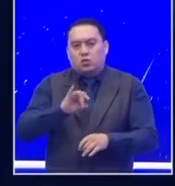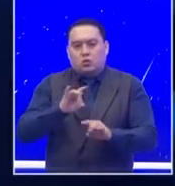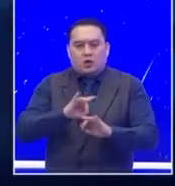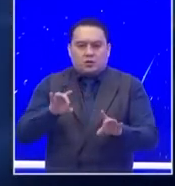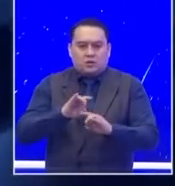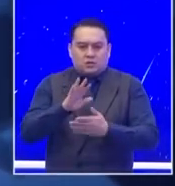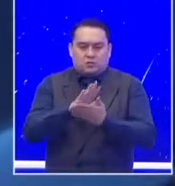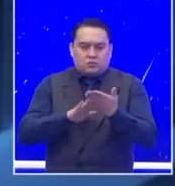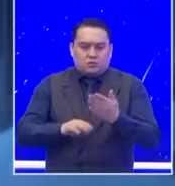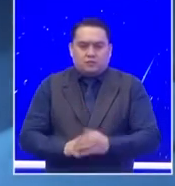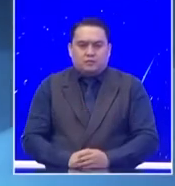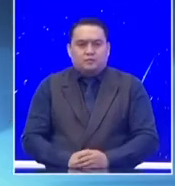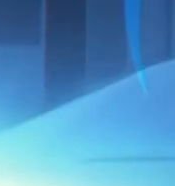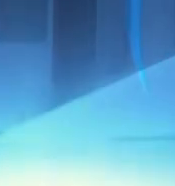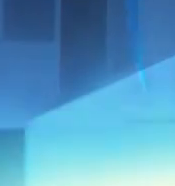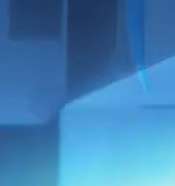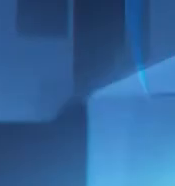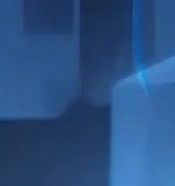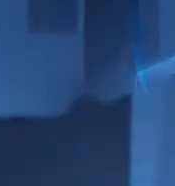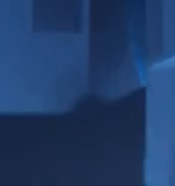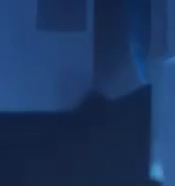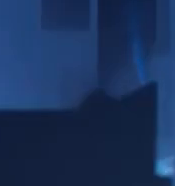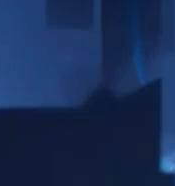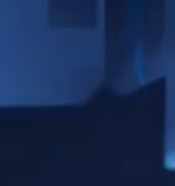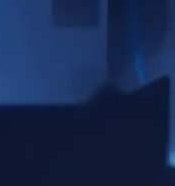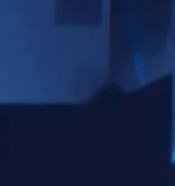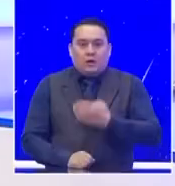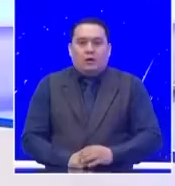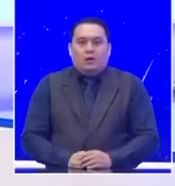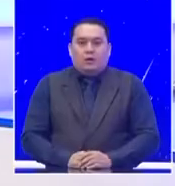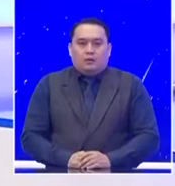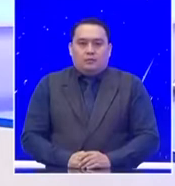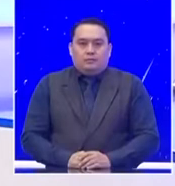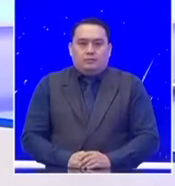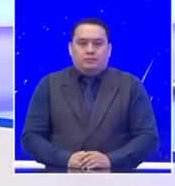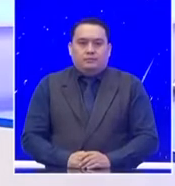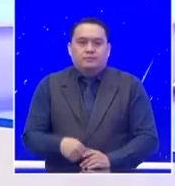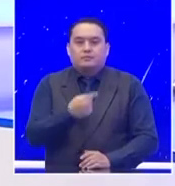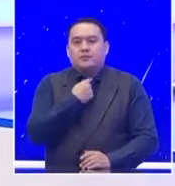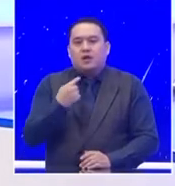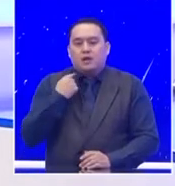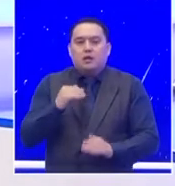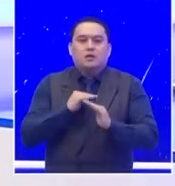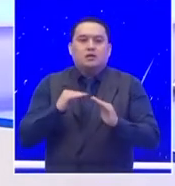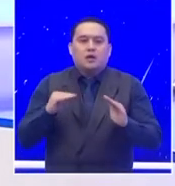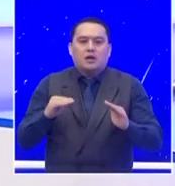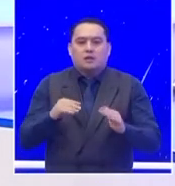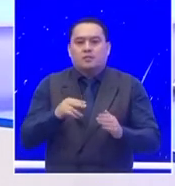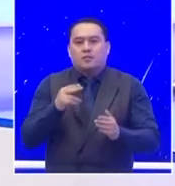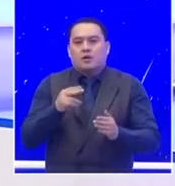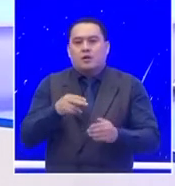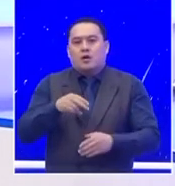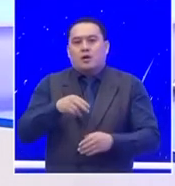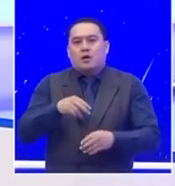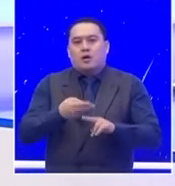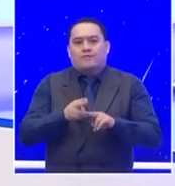Еламан Раймбеков, Ержан Сен, телеканал ЖТСУ. Талдыкурганские школьники стали свидетелями